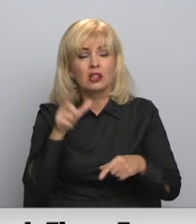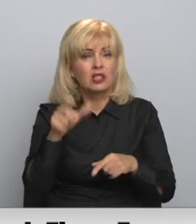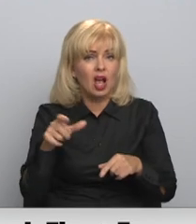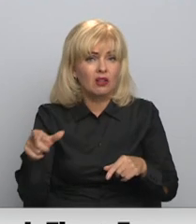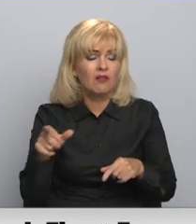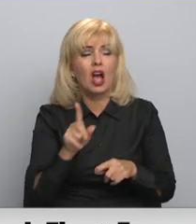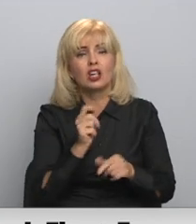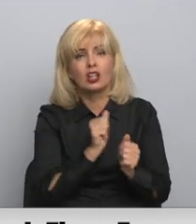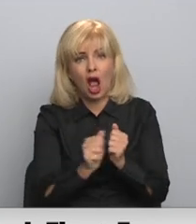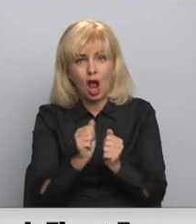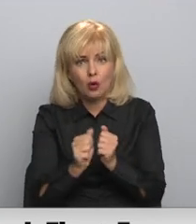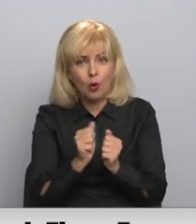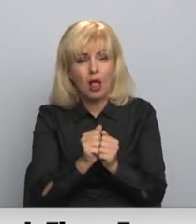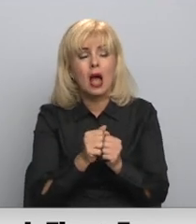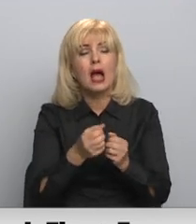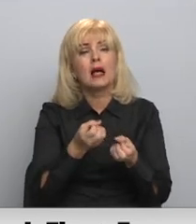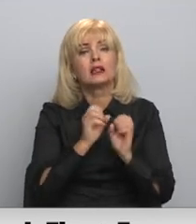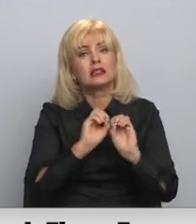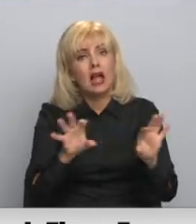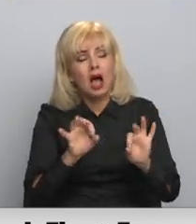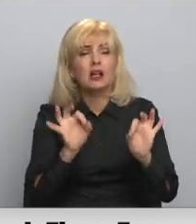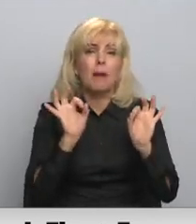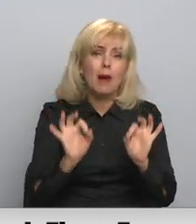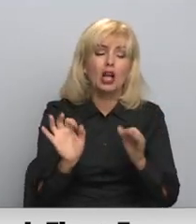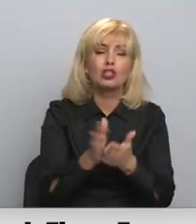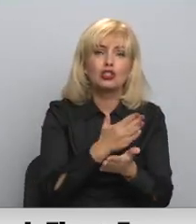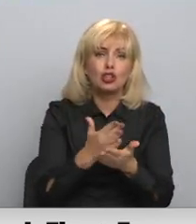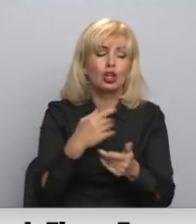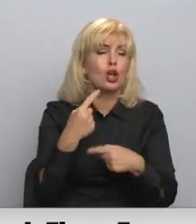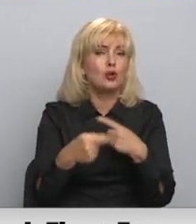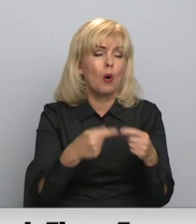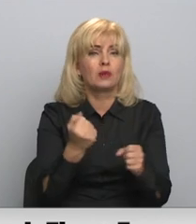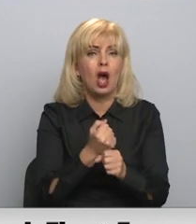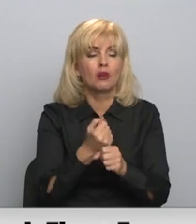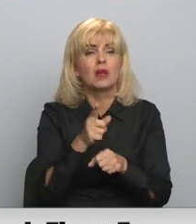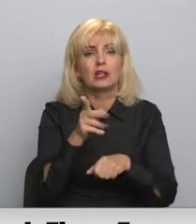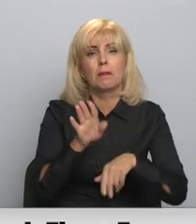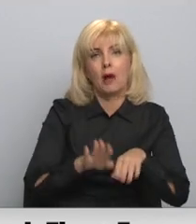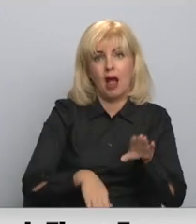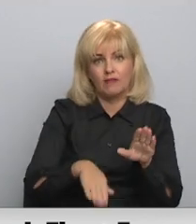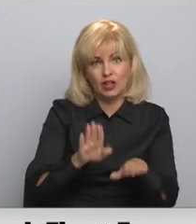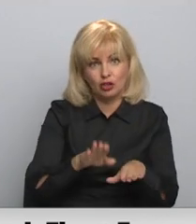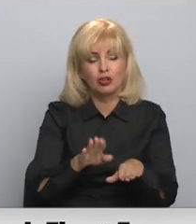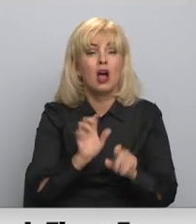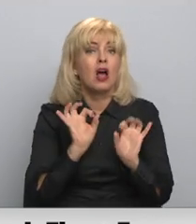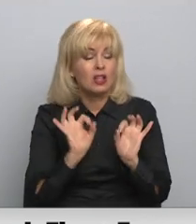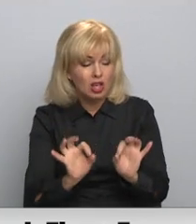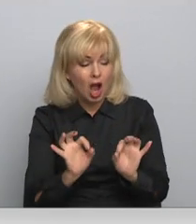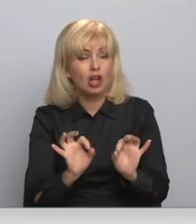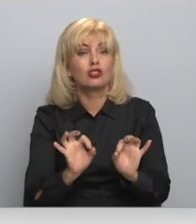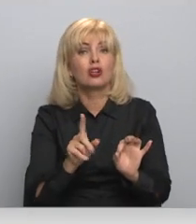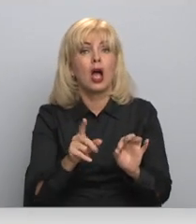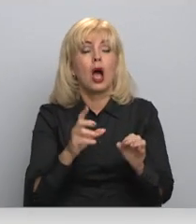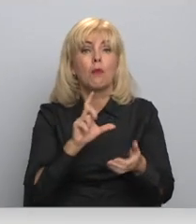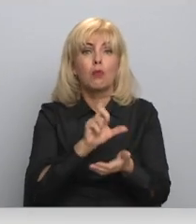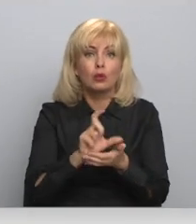arī diezgan regulāri tiek izglītoti par to, kā šķirot, joprojām to dara diezgan pavirši. Jā, tieši tā ar visām burciņām,